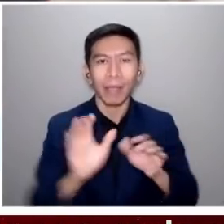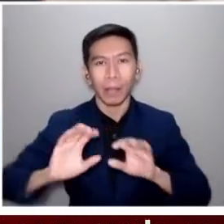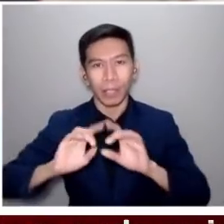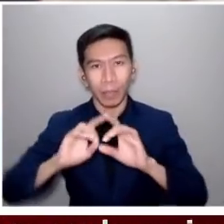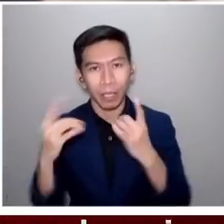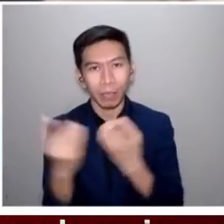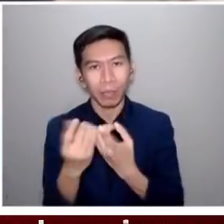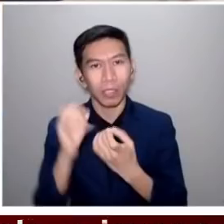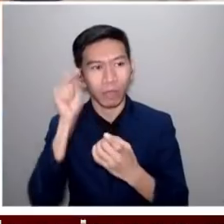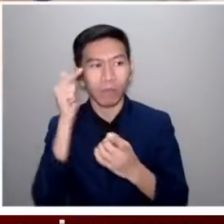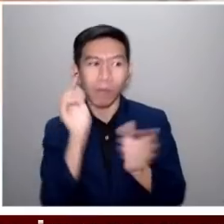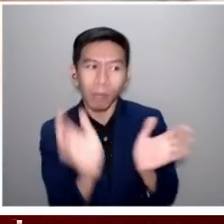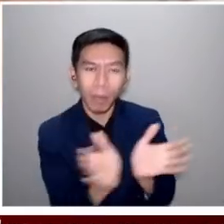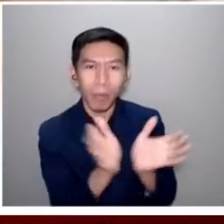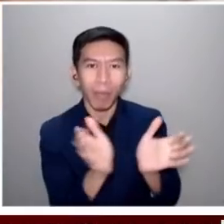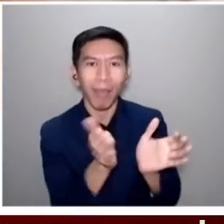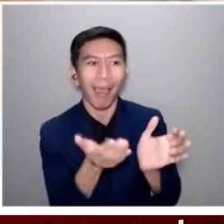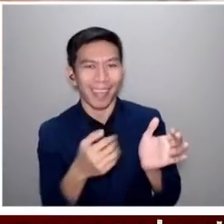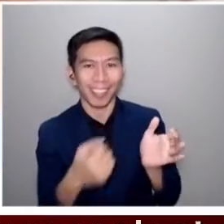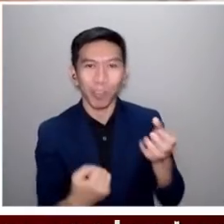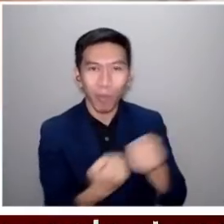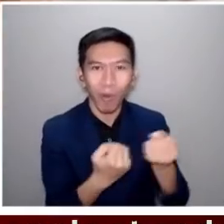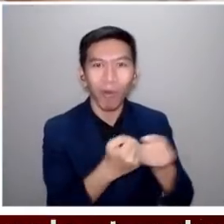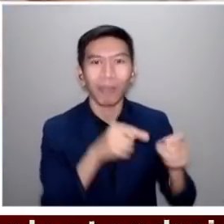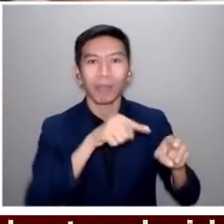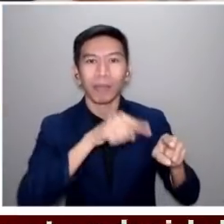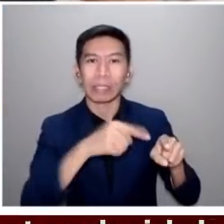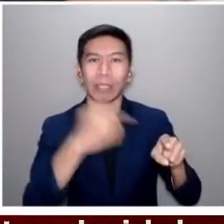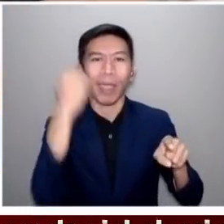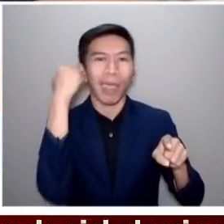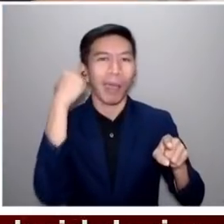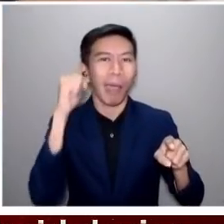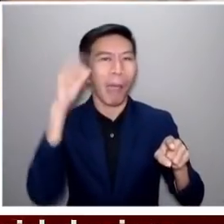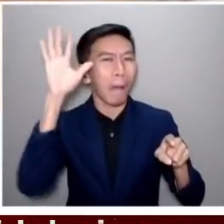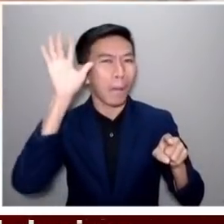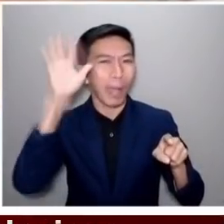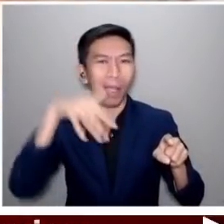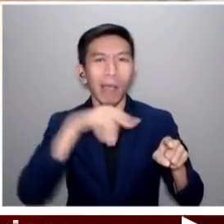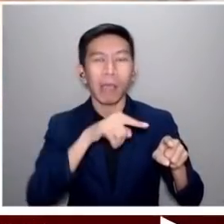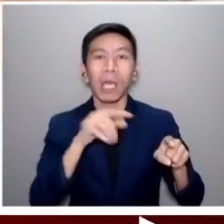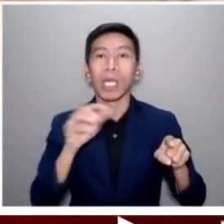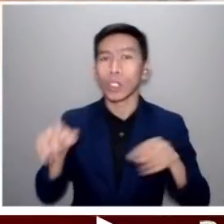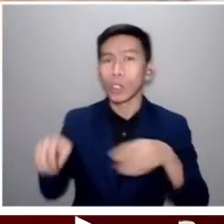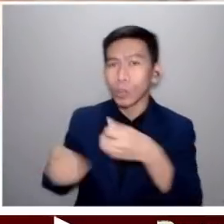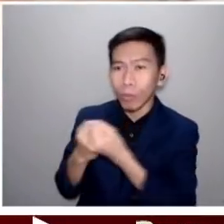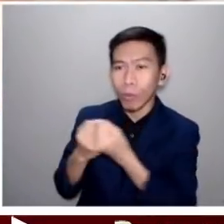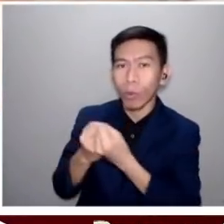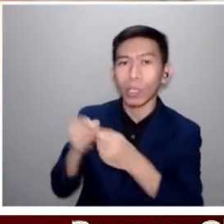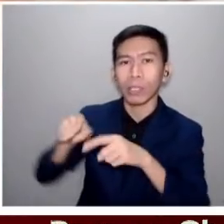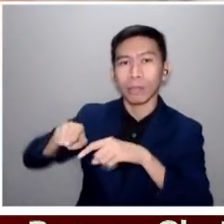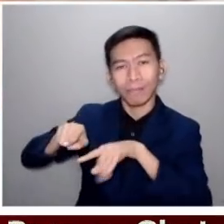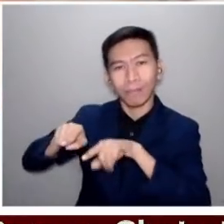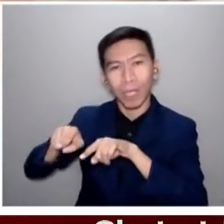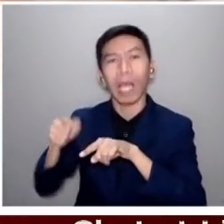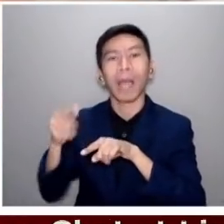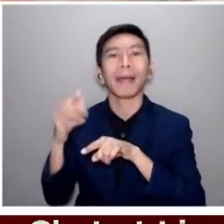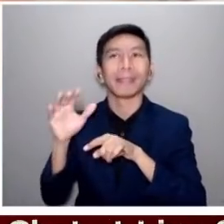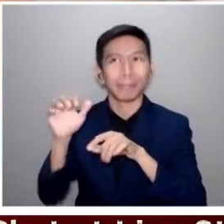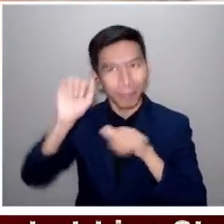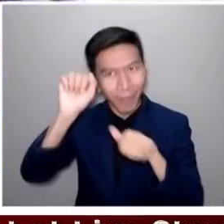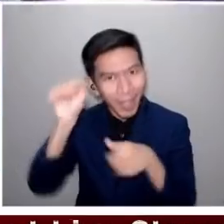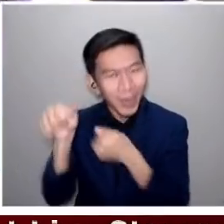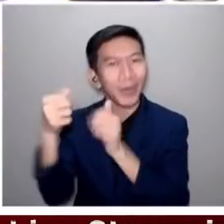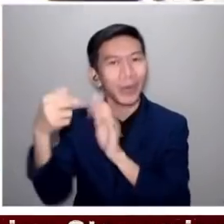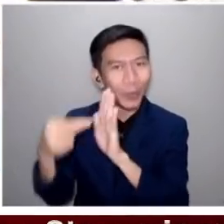na bigyan ng bonus yung matitigas ang ulo. Ang binibigyan ng bonus, yung mga masusunurin, yung mga